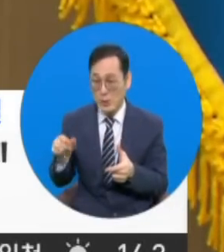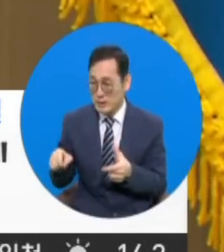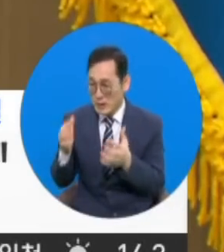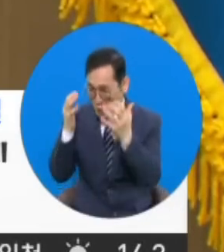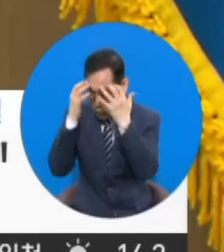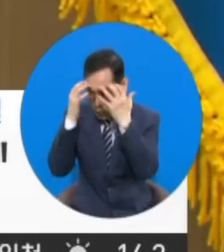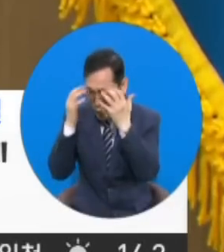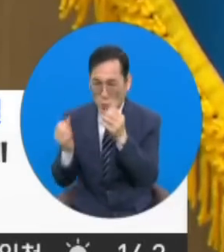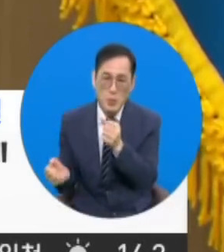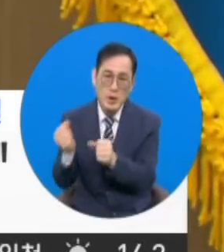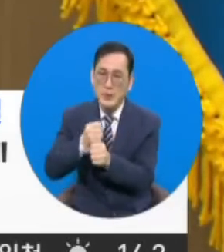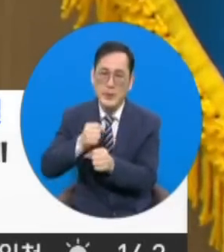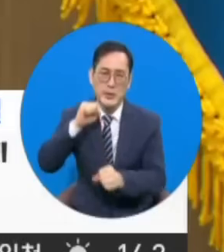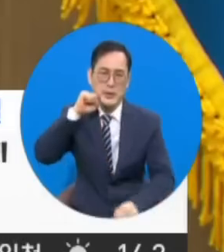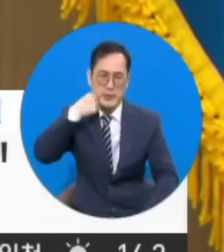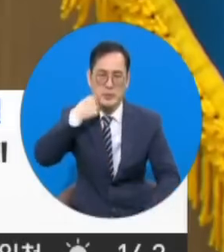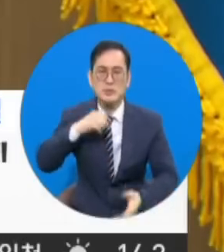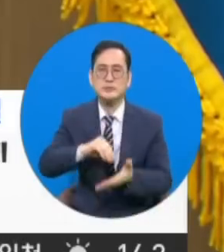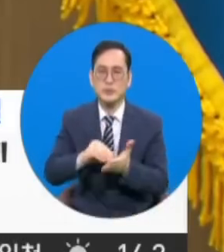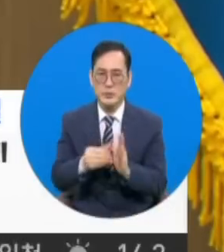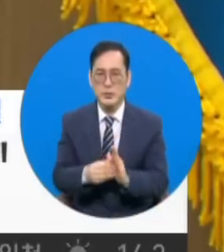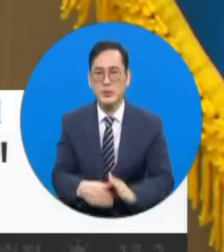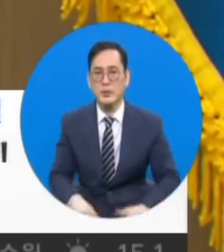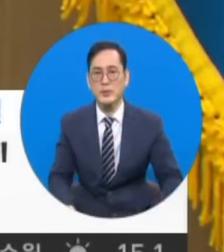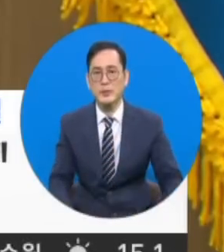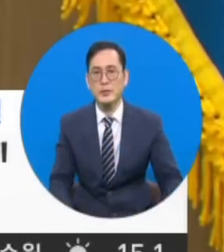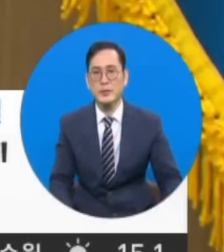고통은 회복 불가능한 것입니다